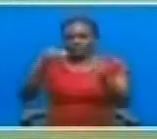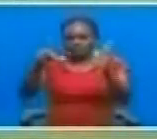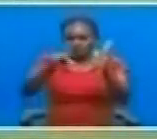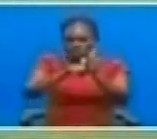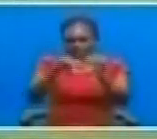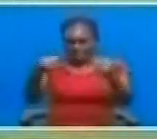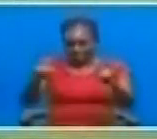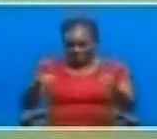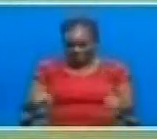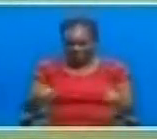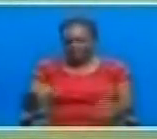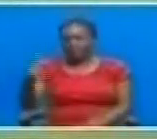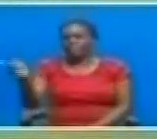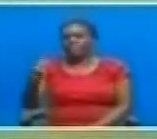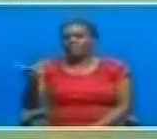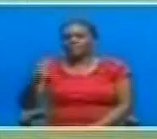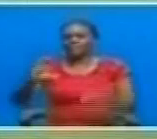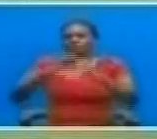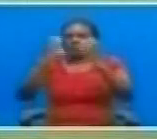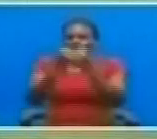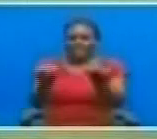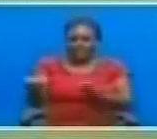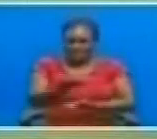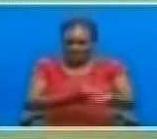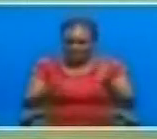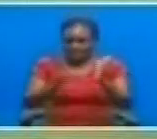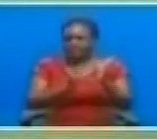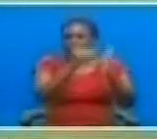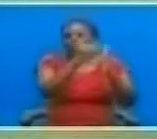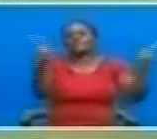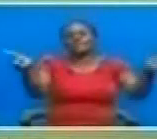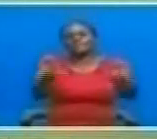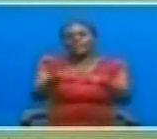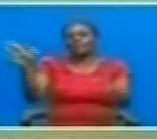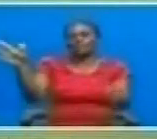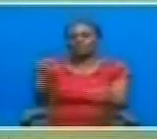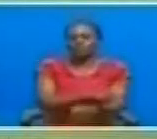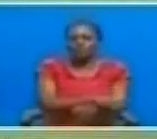sheria ambazo huathiri ulimwengu na uchumi na maendeleo kwa ujumla.